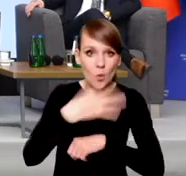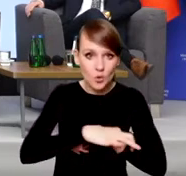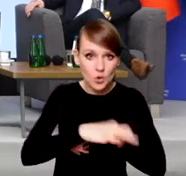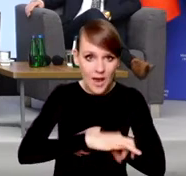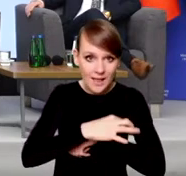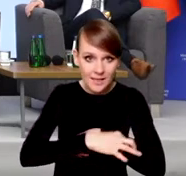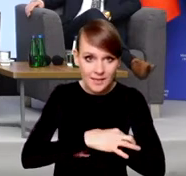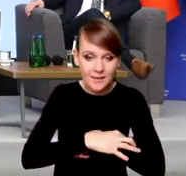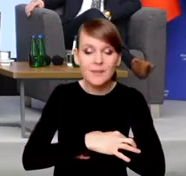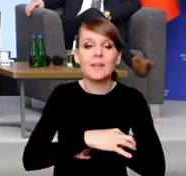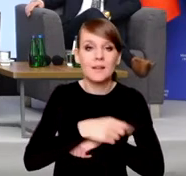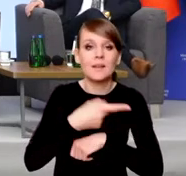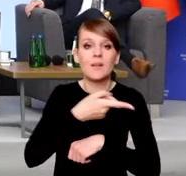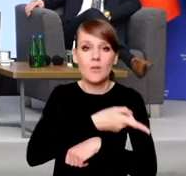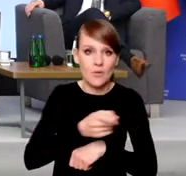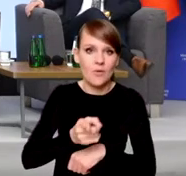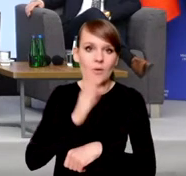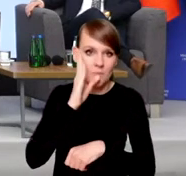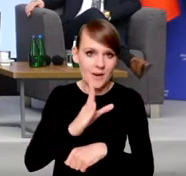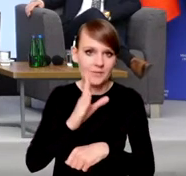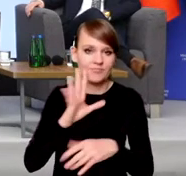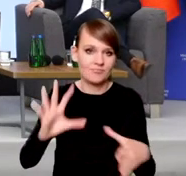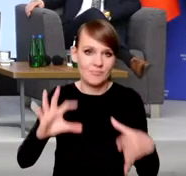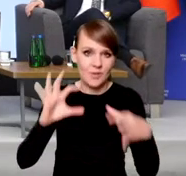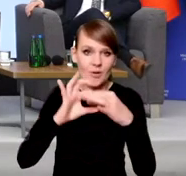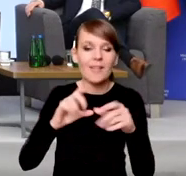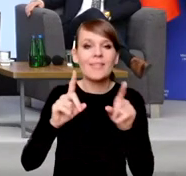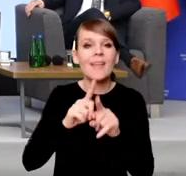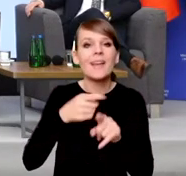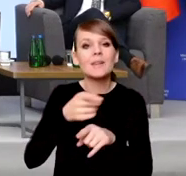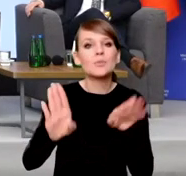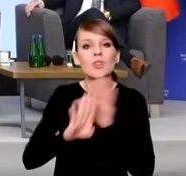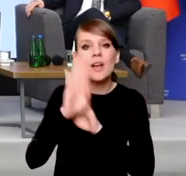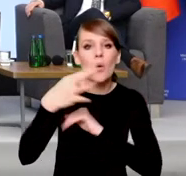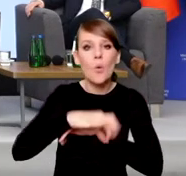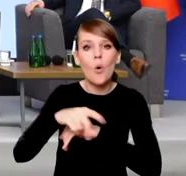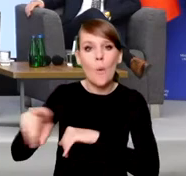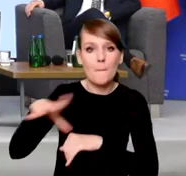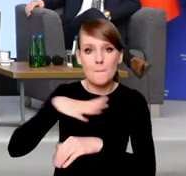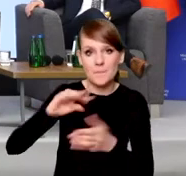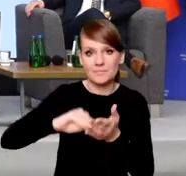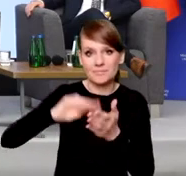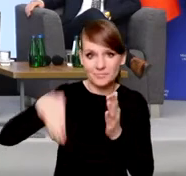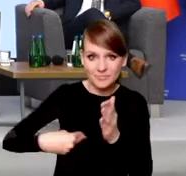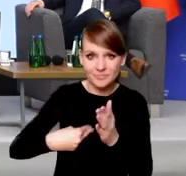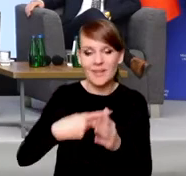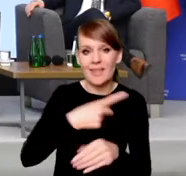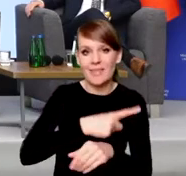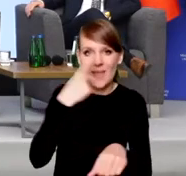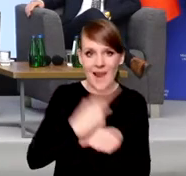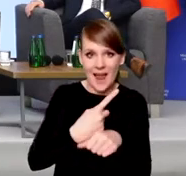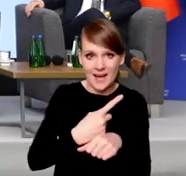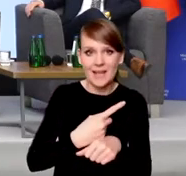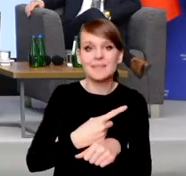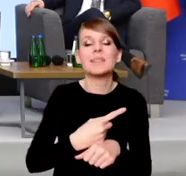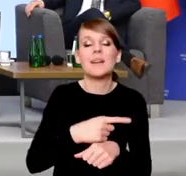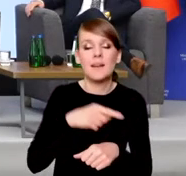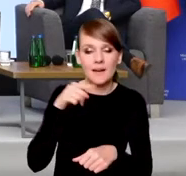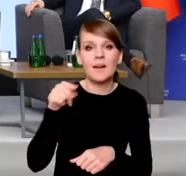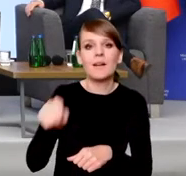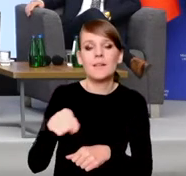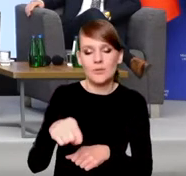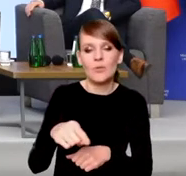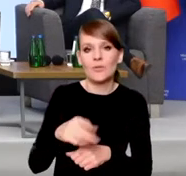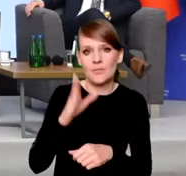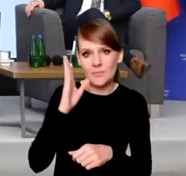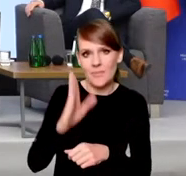też przedstawicielami uczelni, które są sygnatariuszami naszej deklaracji i też będziemy mogli